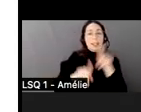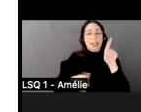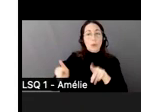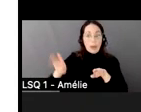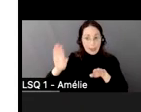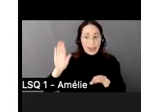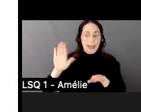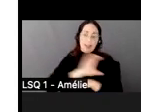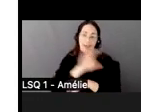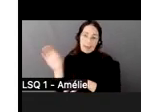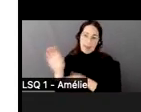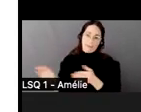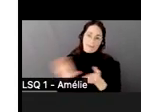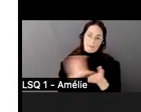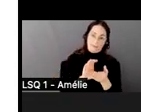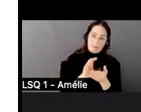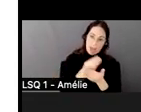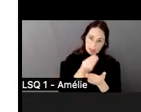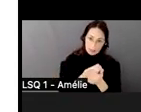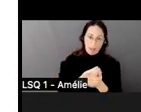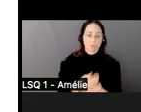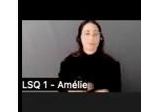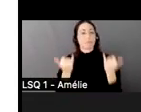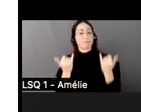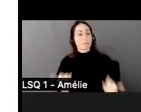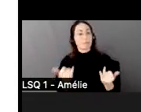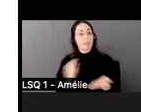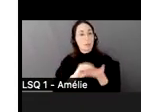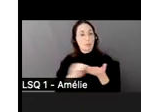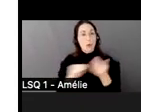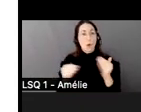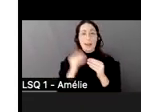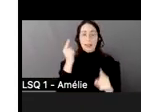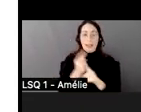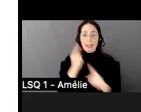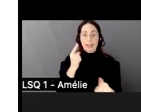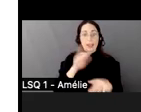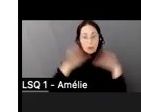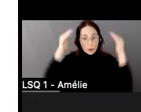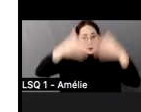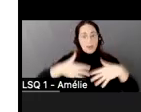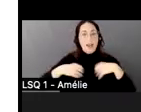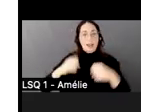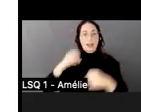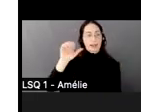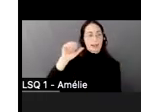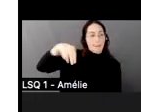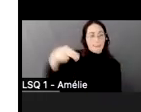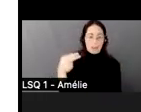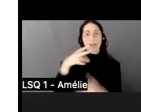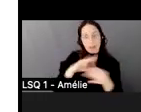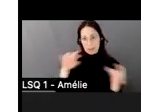Alors nous allons parler du Bureau de l'équité en matière de santé du CAMH. Notre